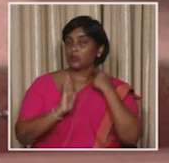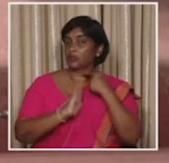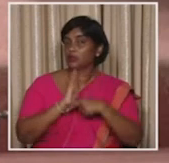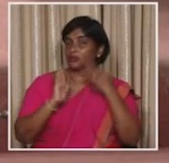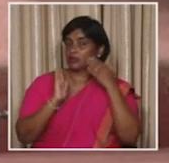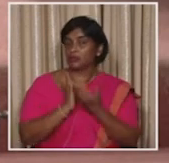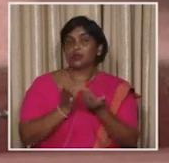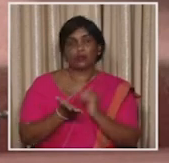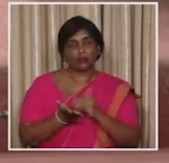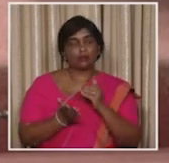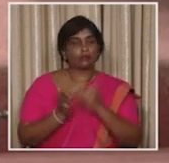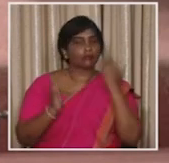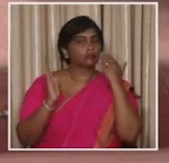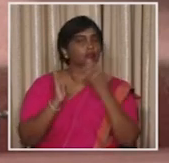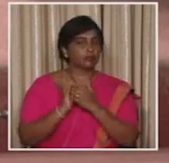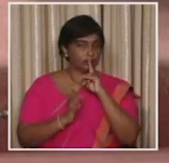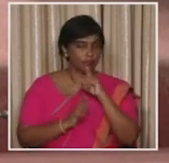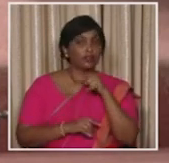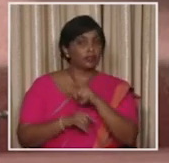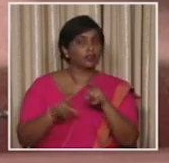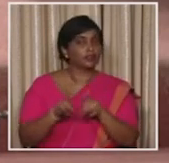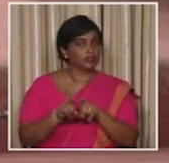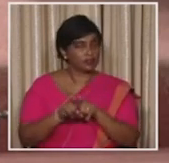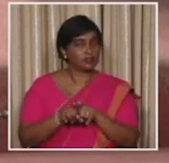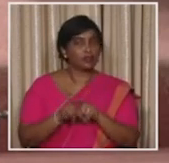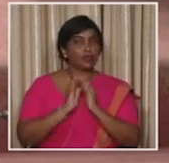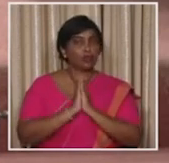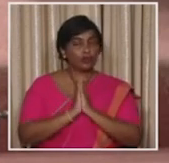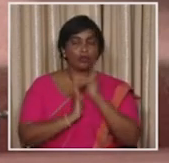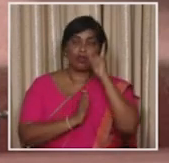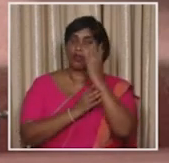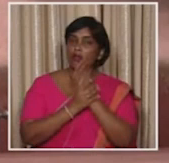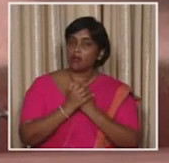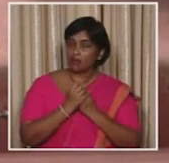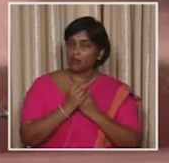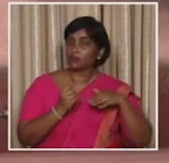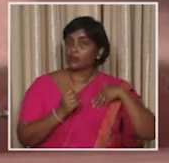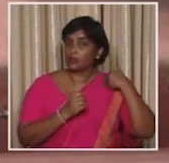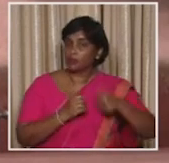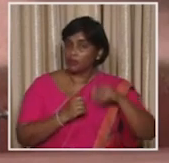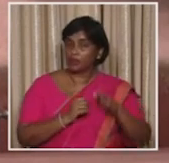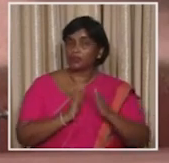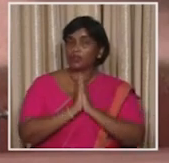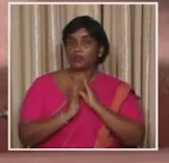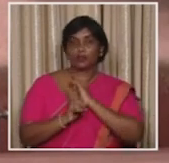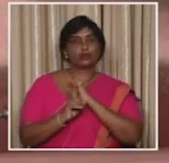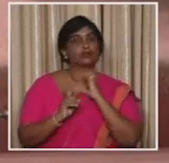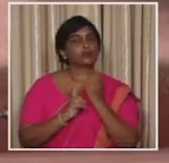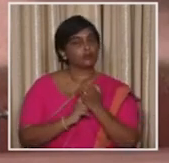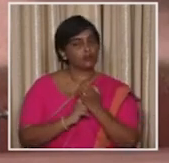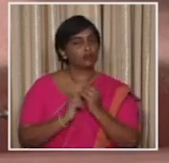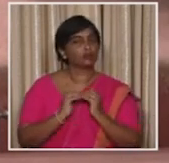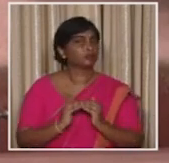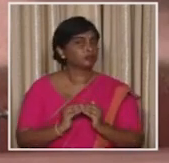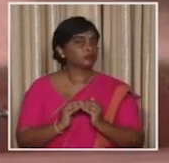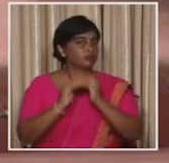சொல்லிக்கொண்டிருக்கின்றார்கள். அந்த வகையிலே தான் இங்கே பௌத்தத்திற்கு முன்னுரிமை அளிக்கப்பட்டு பௌத்த கலாச்சாரத்திற்கு நிதியிலேயும்